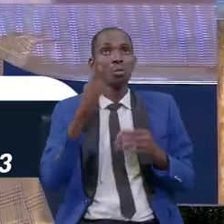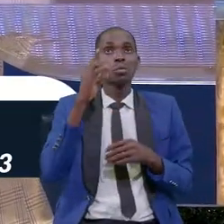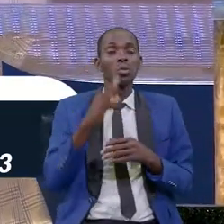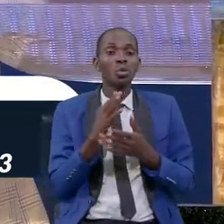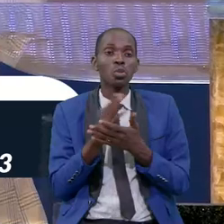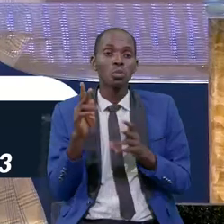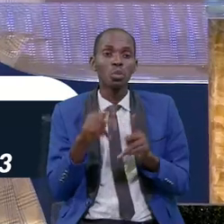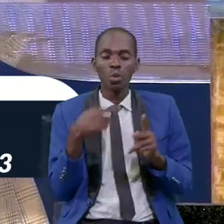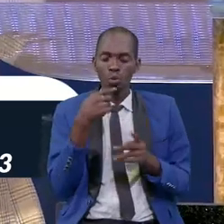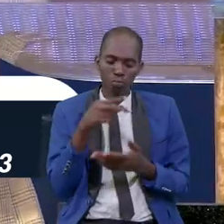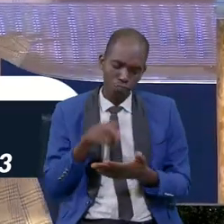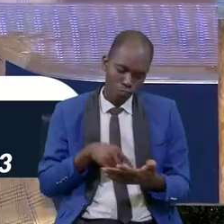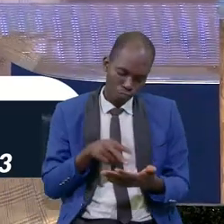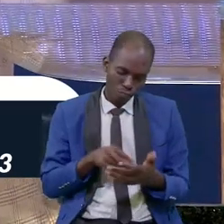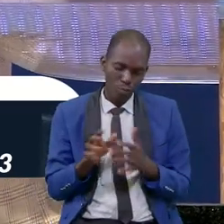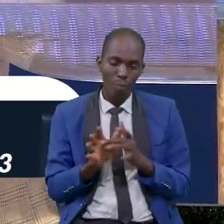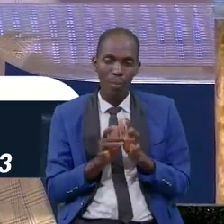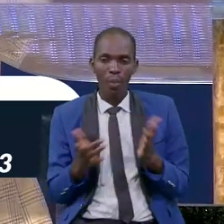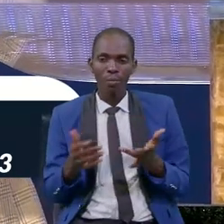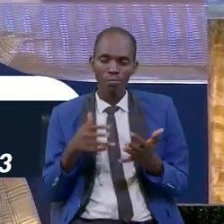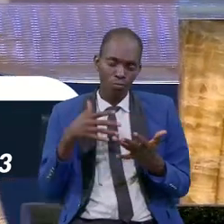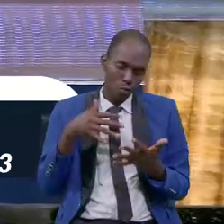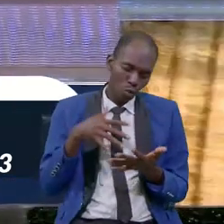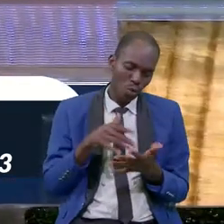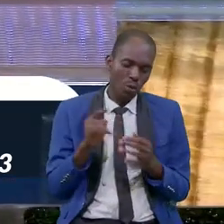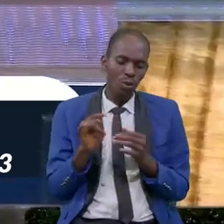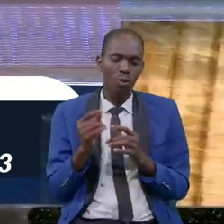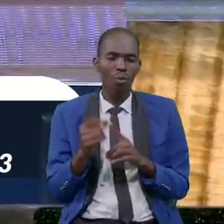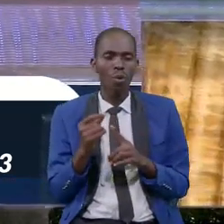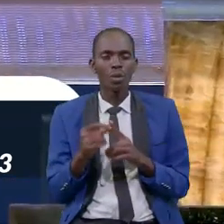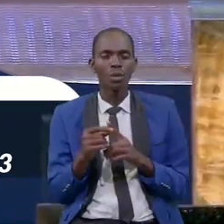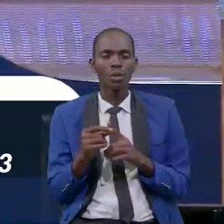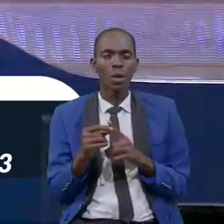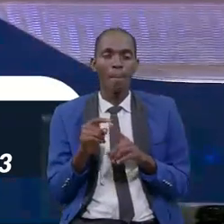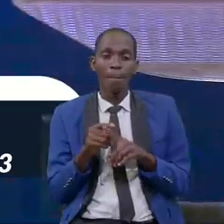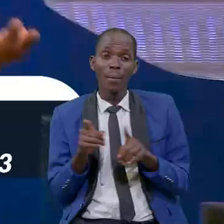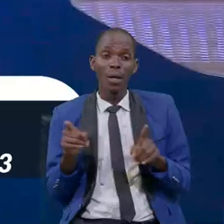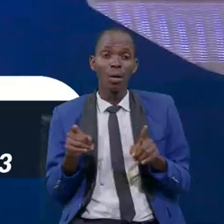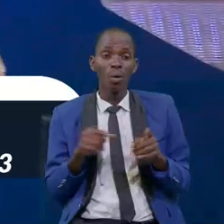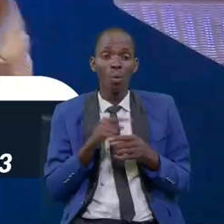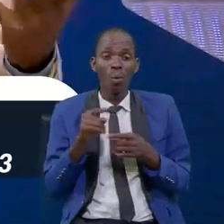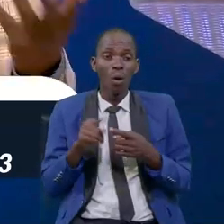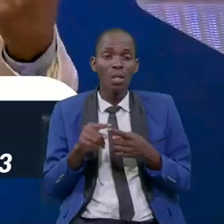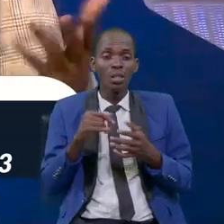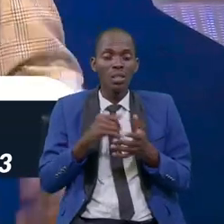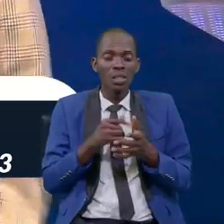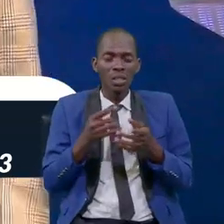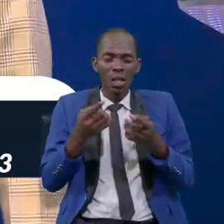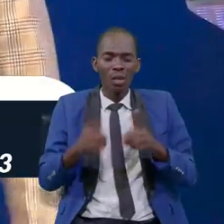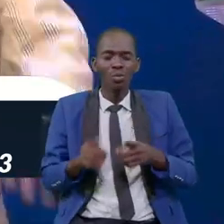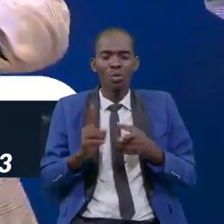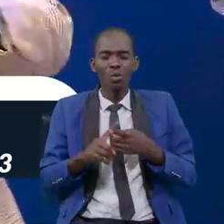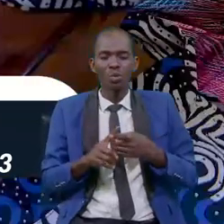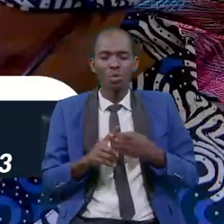Dieu. Il y a des gens qui lisent la parole de Dieu, étudient la parole, écoutent la parole. Mais quand il